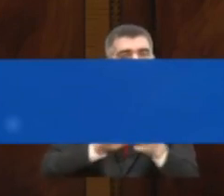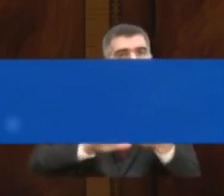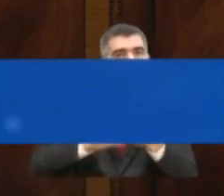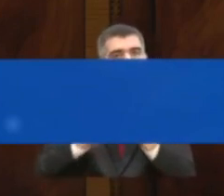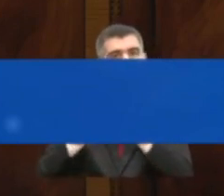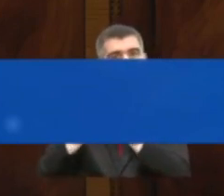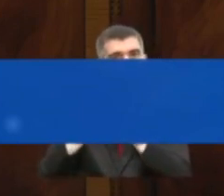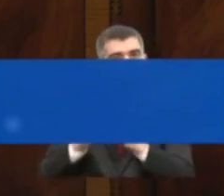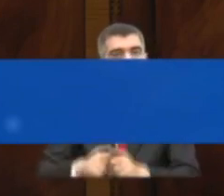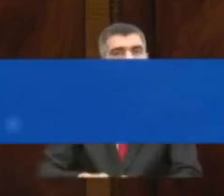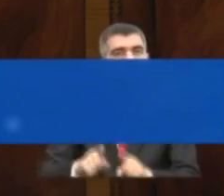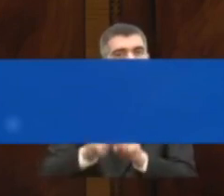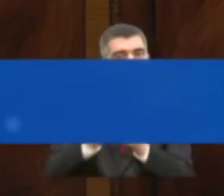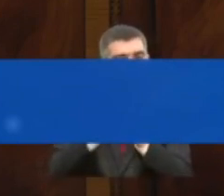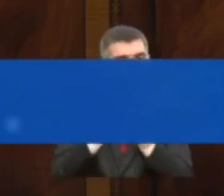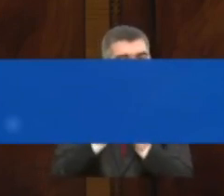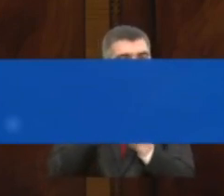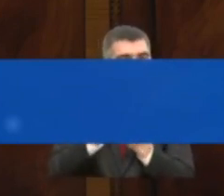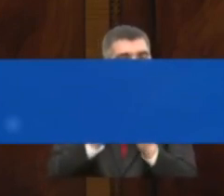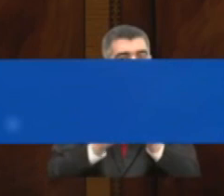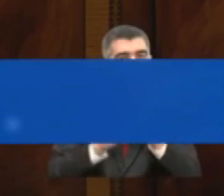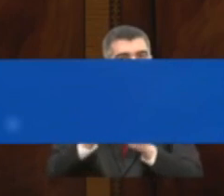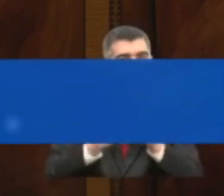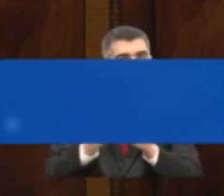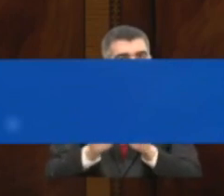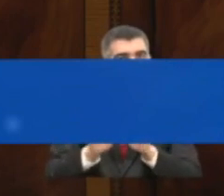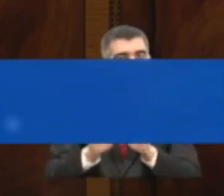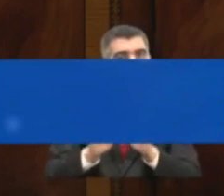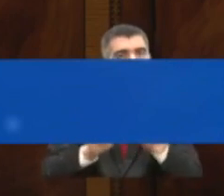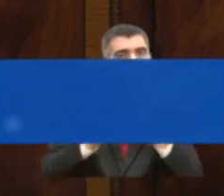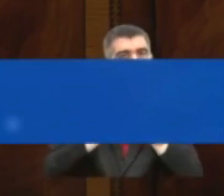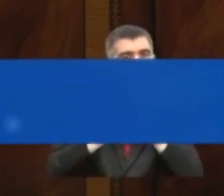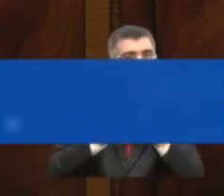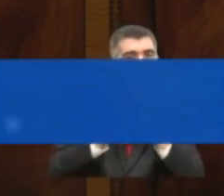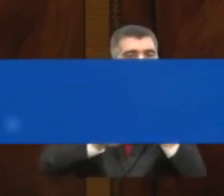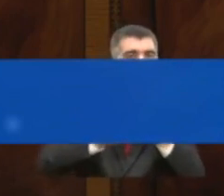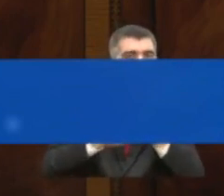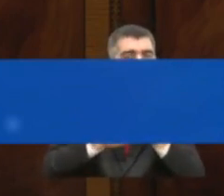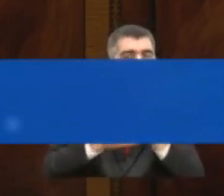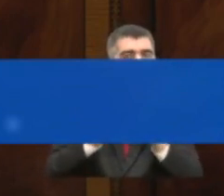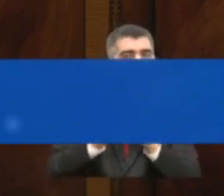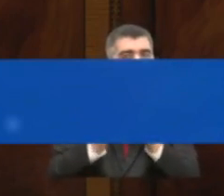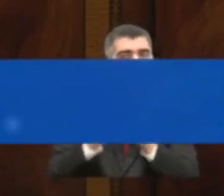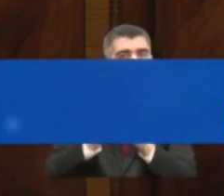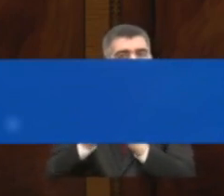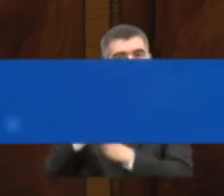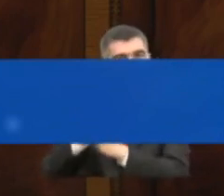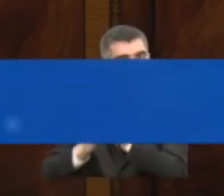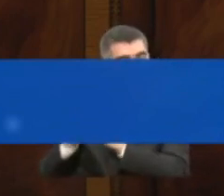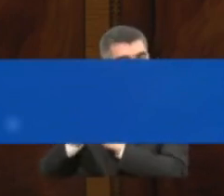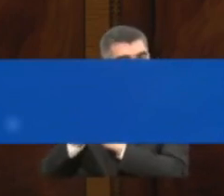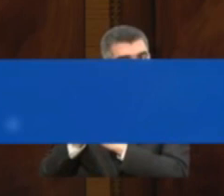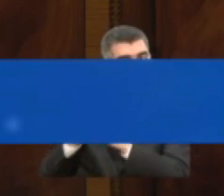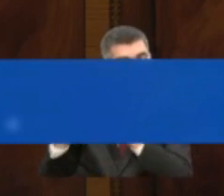القطاعات كتخذ هذه الاستراتيجيات بعين الاعتبار وكتكيف مع ما هو موجود في الإجراءات الجديدة الاستراتيجية ديال